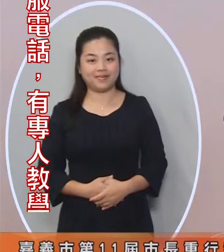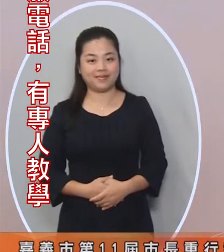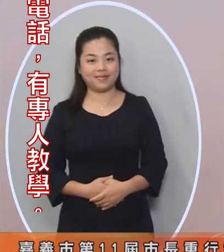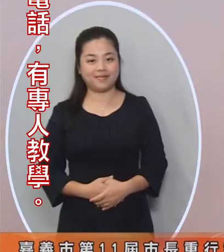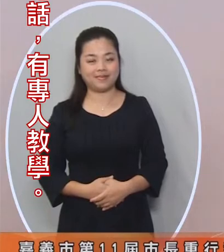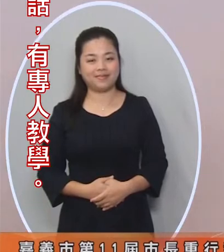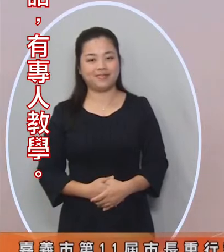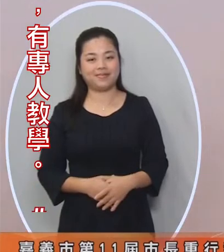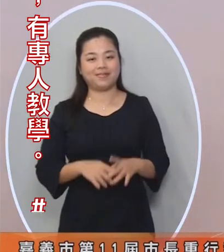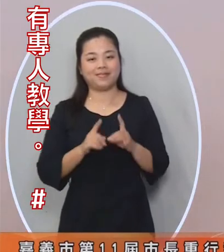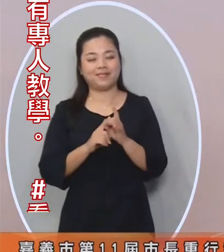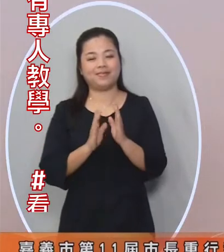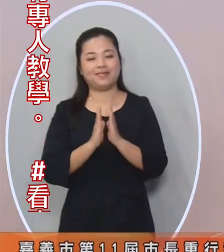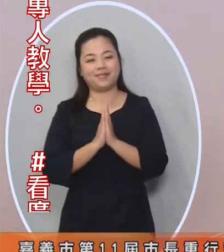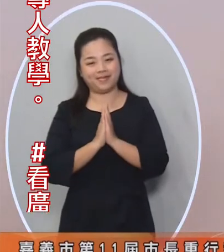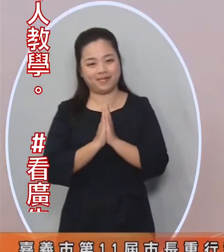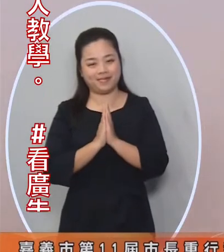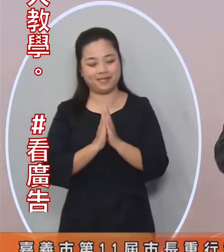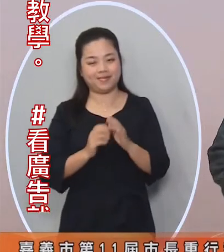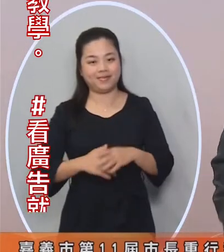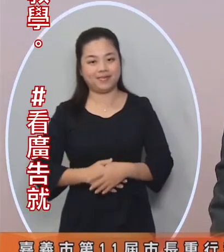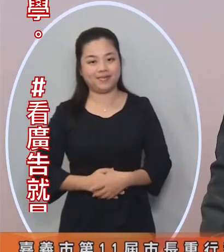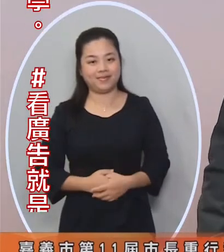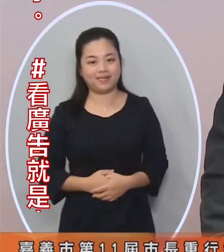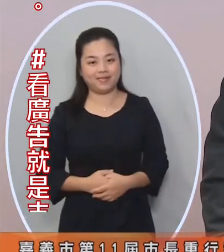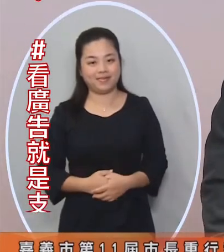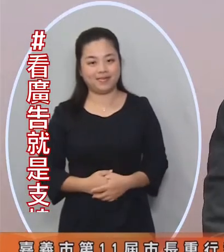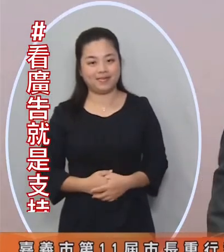南无阿弥陀佛，唵嘛呢叭咪吽。